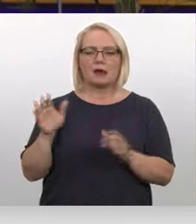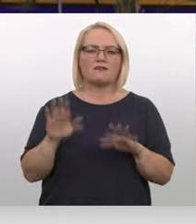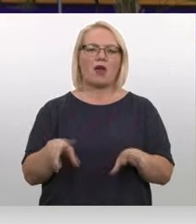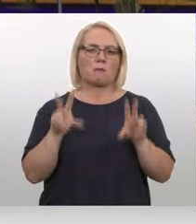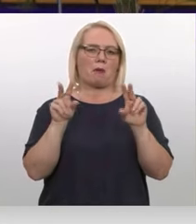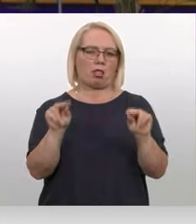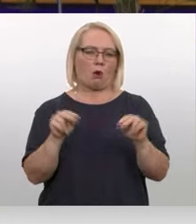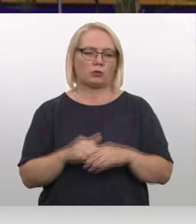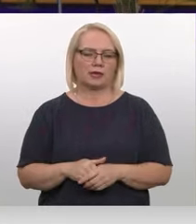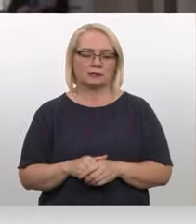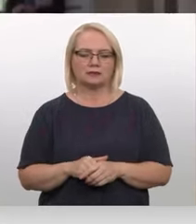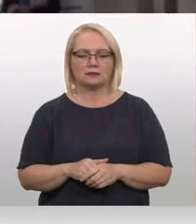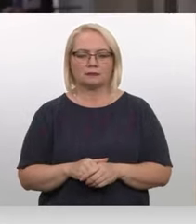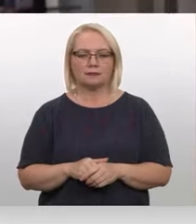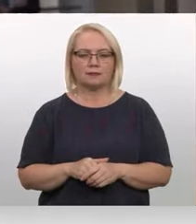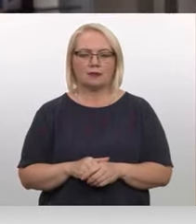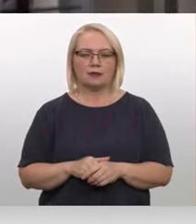paļauties.